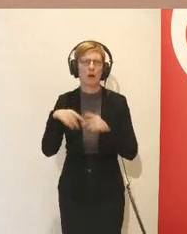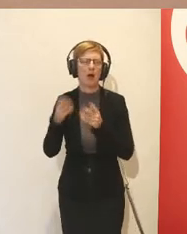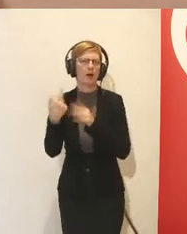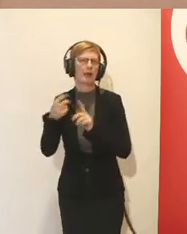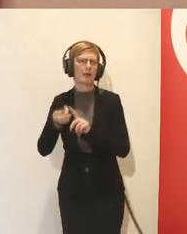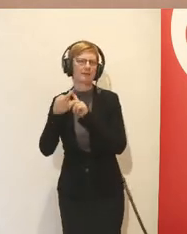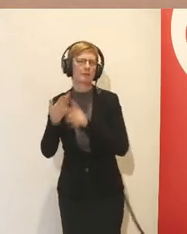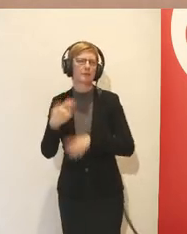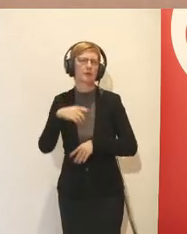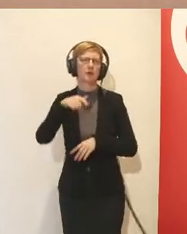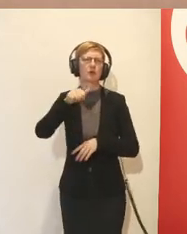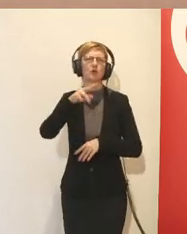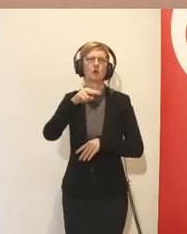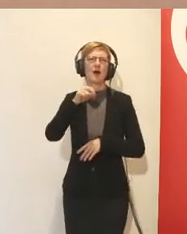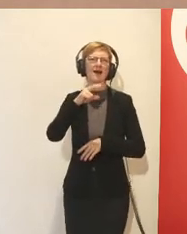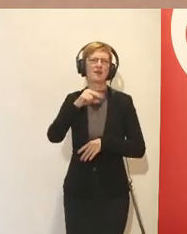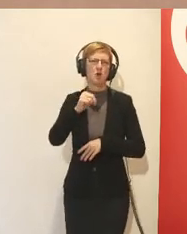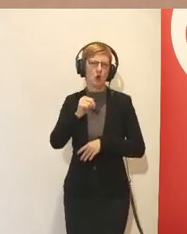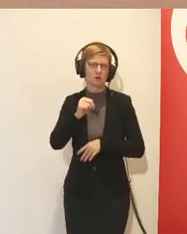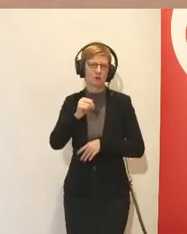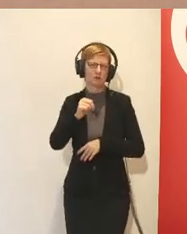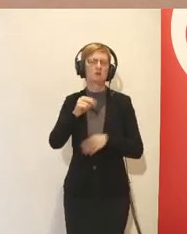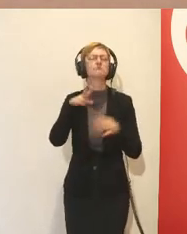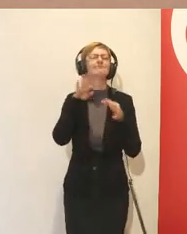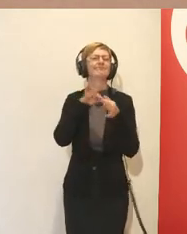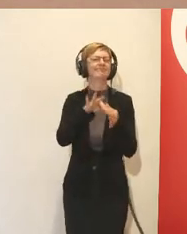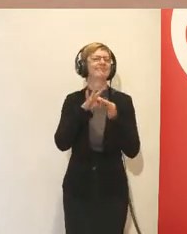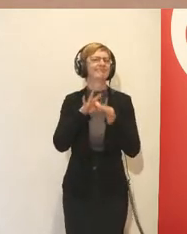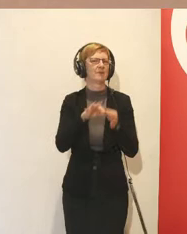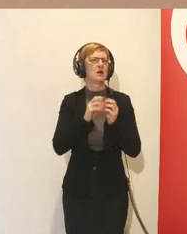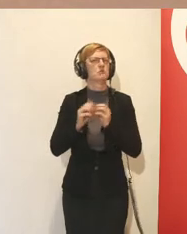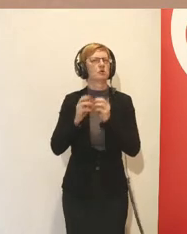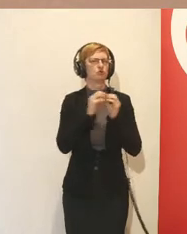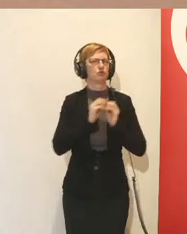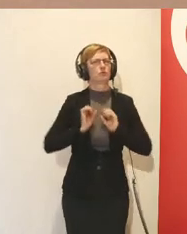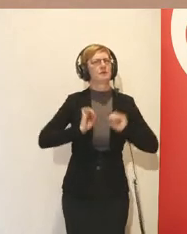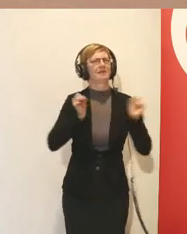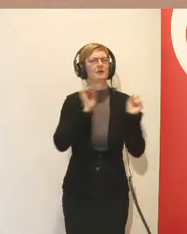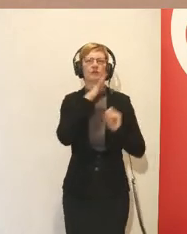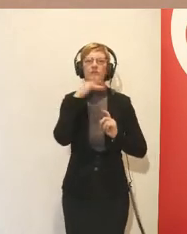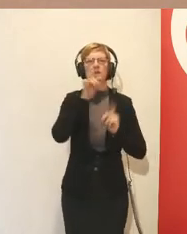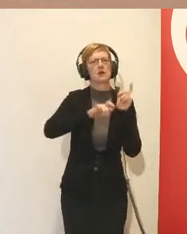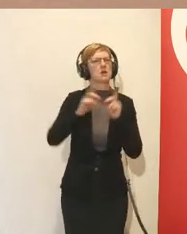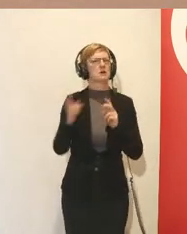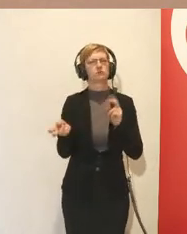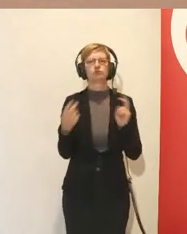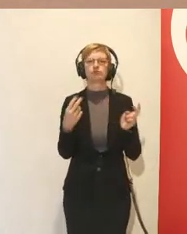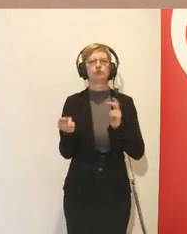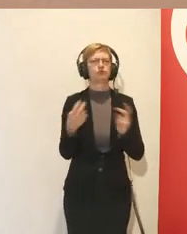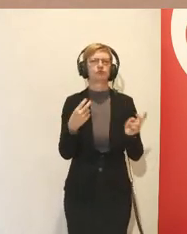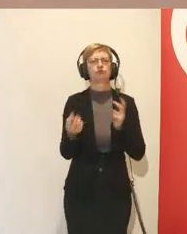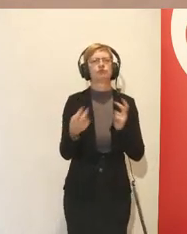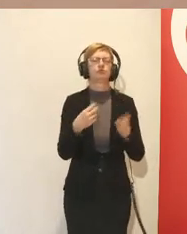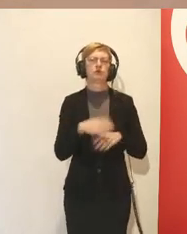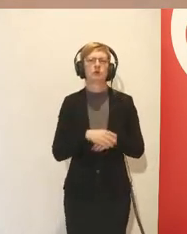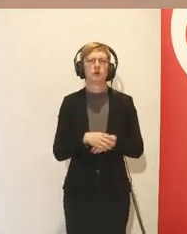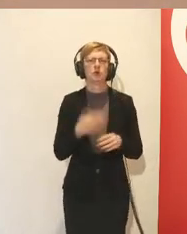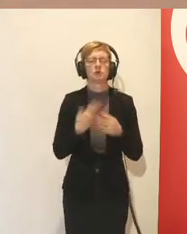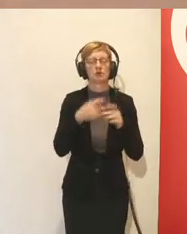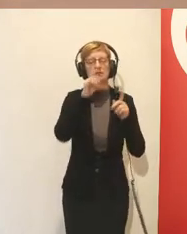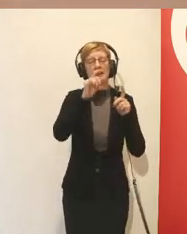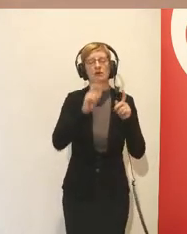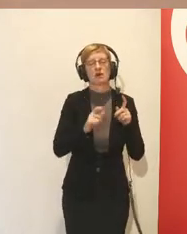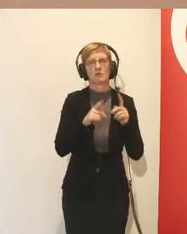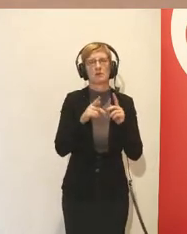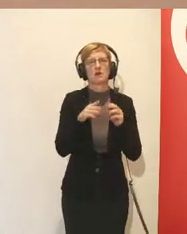ahnen als verschwörungs bewegung massiv an zulauf gewonnen hat das sieht man daran dass zum beispiel ein kilogramm kanal von